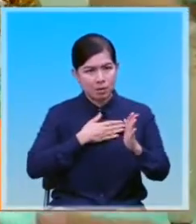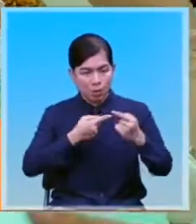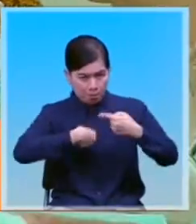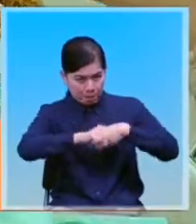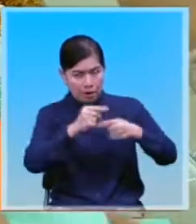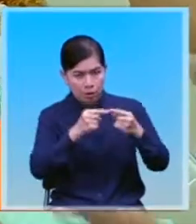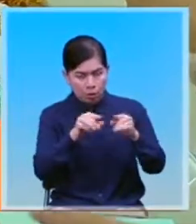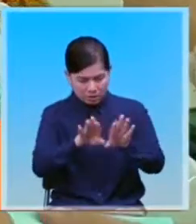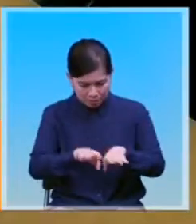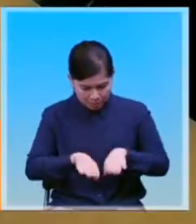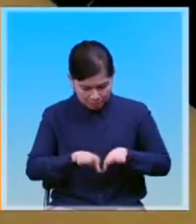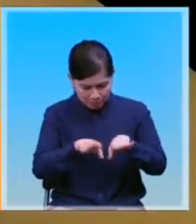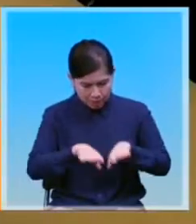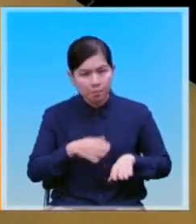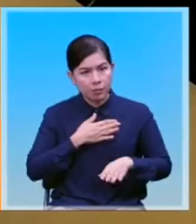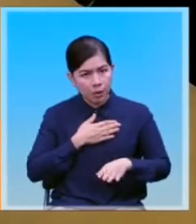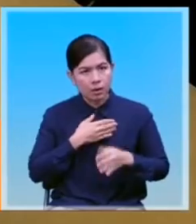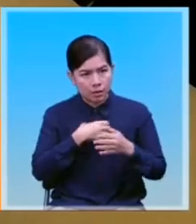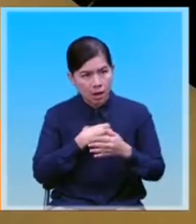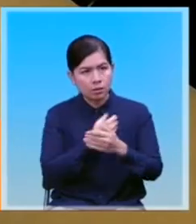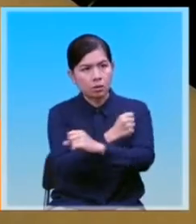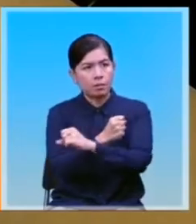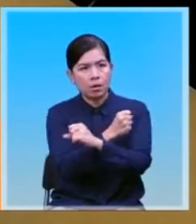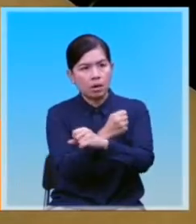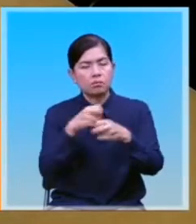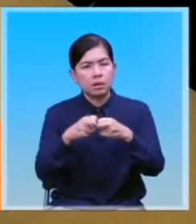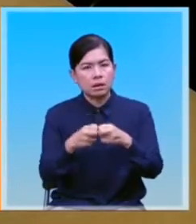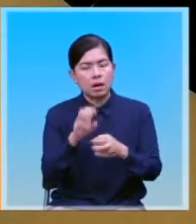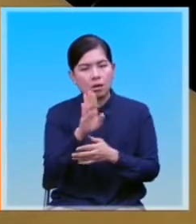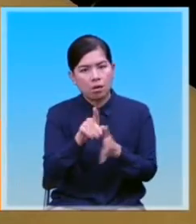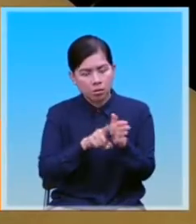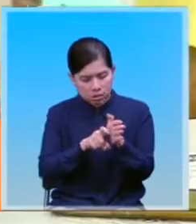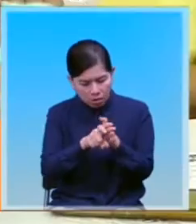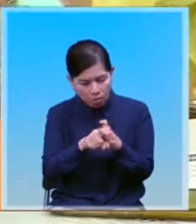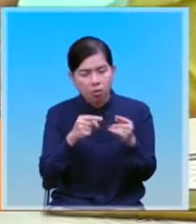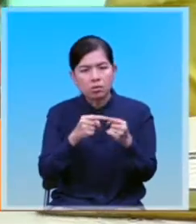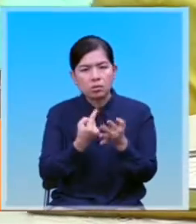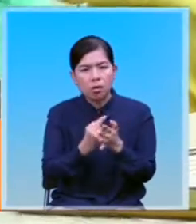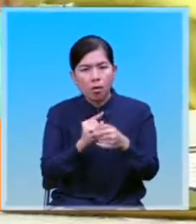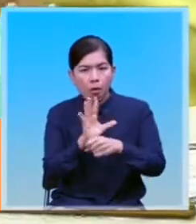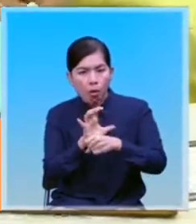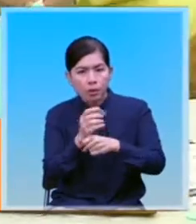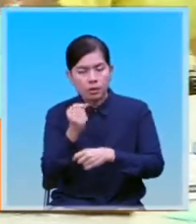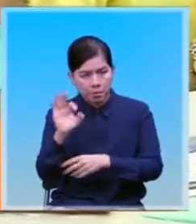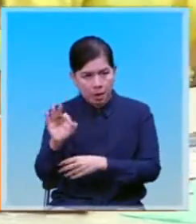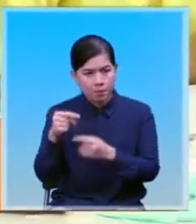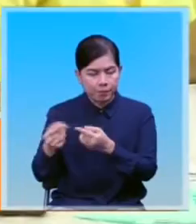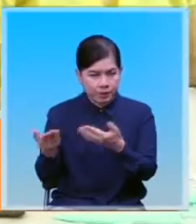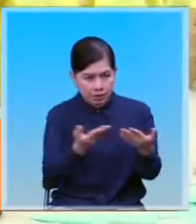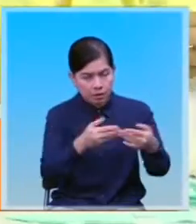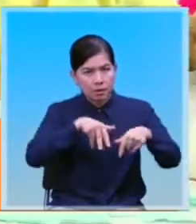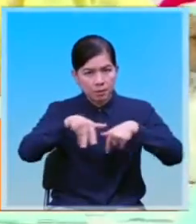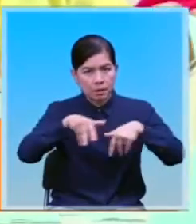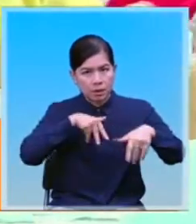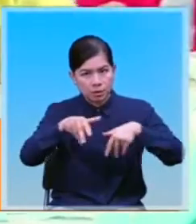ยเพราะต้องการเป็นส่วนหนึ่งในการช่วยป้องกันการแพร่ระบาดของเชื้อไวรัสโควิด-19 พร้อมเชิญชวนประชาชนให้มาร่วม